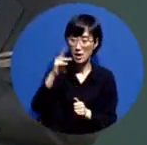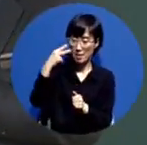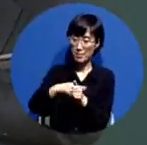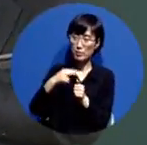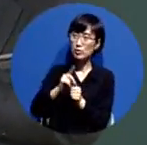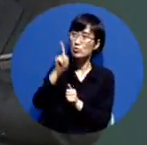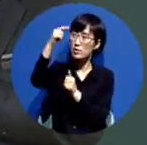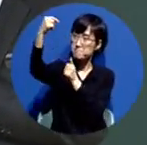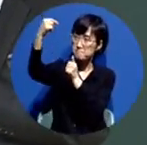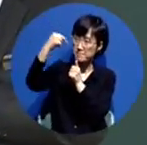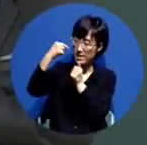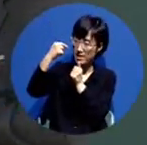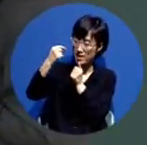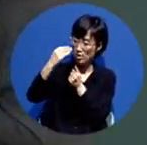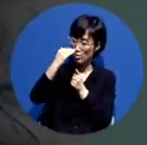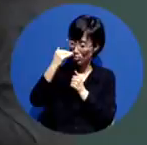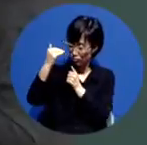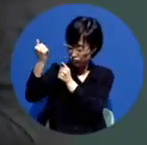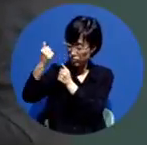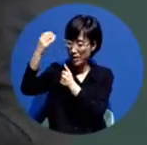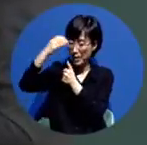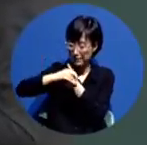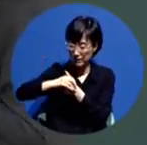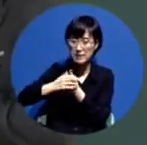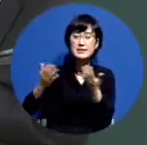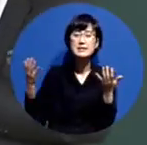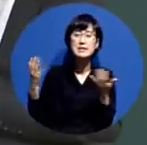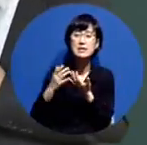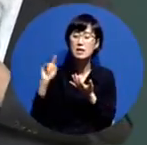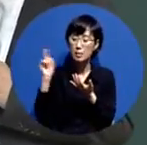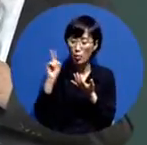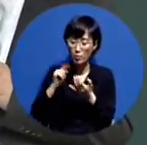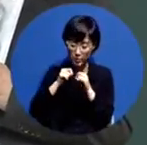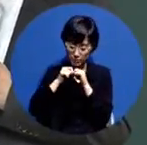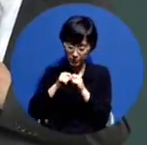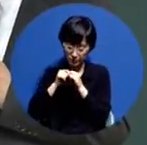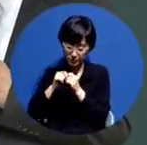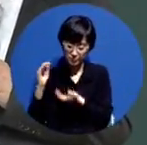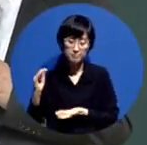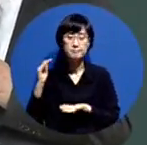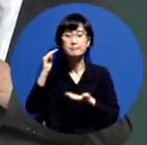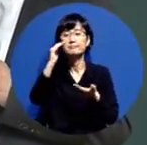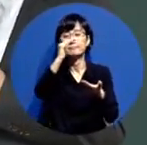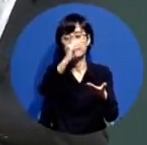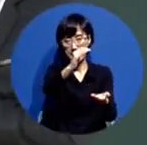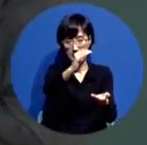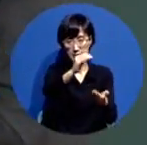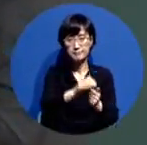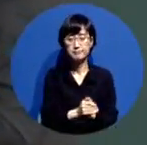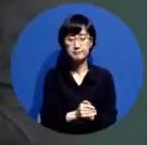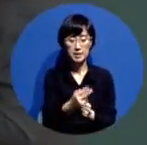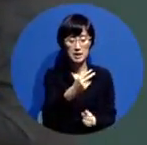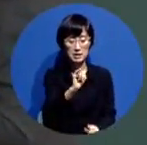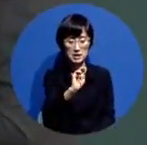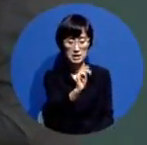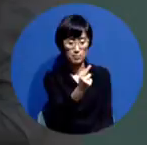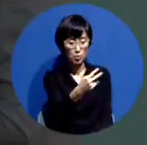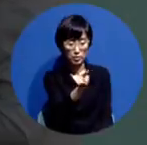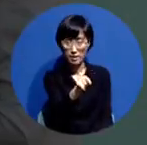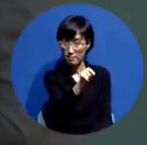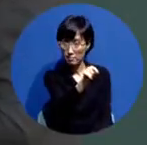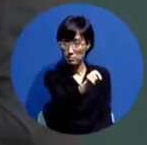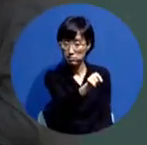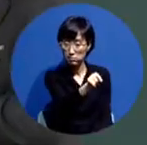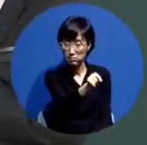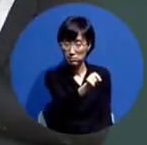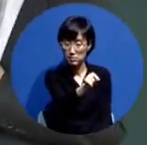전하라 大概是把天命、章命和使命都传给他了。 그러면서디모데는바울의모든인생모